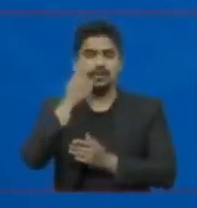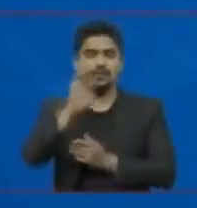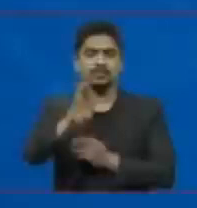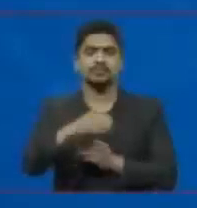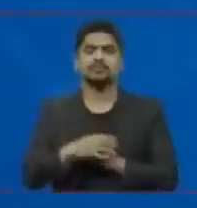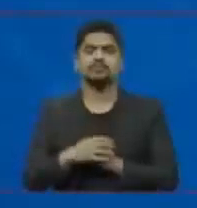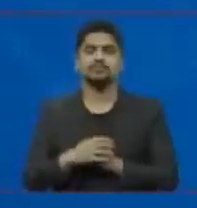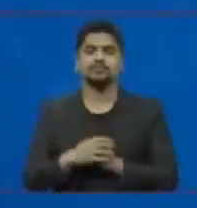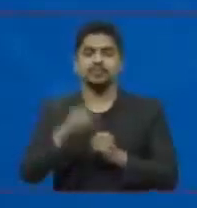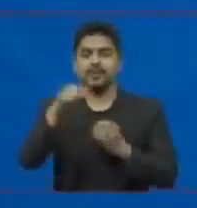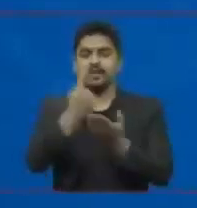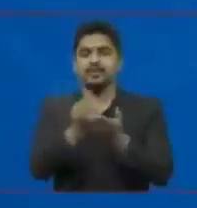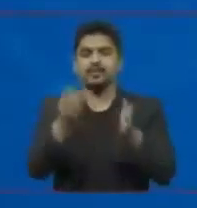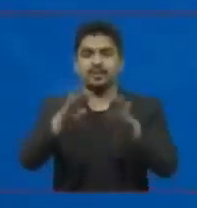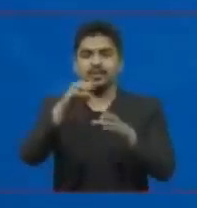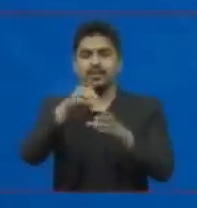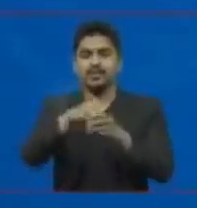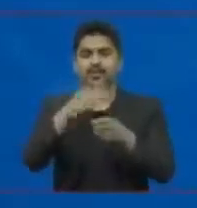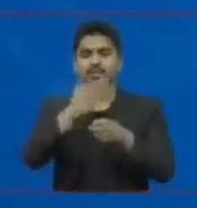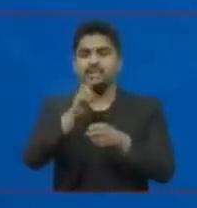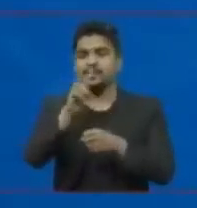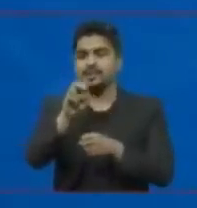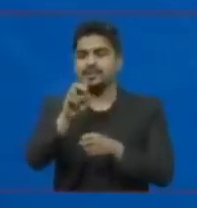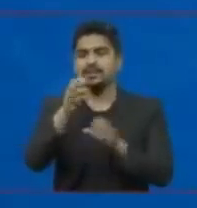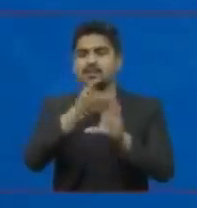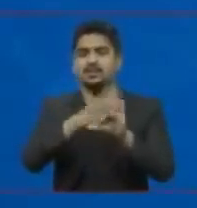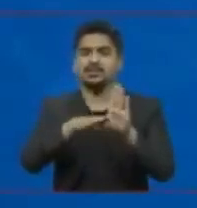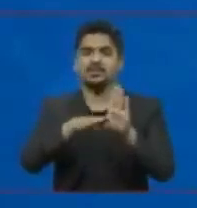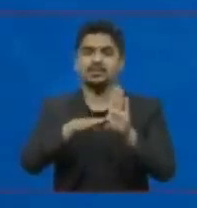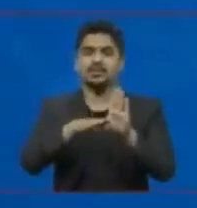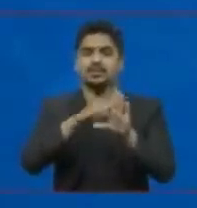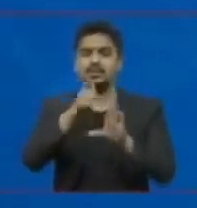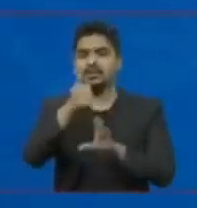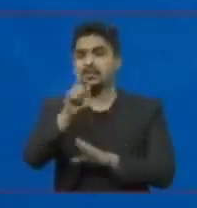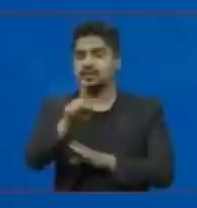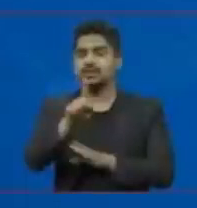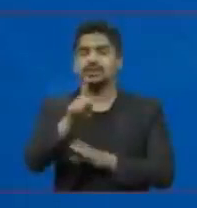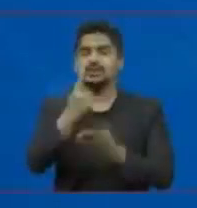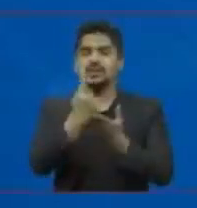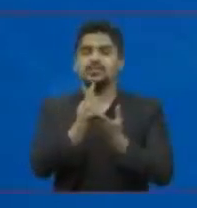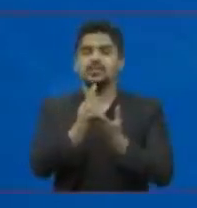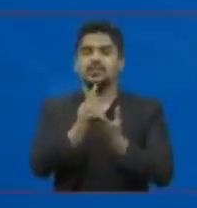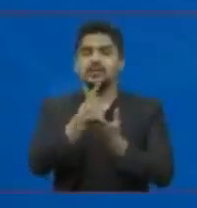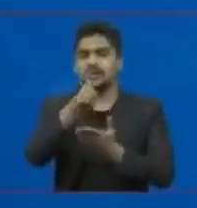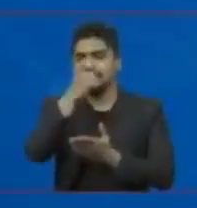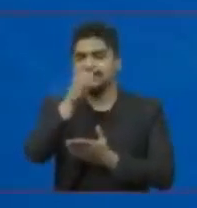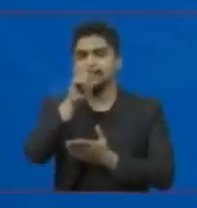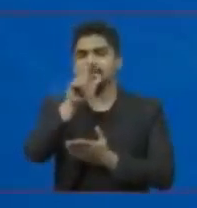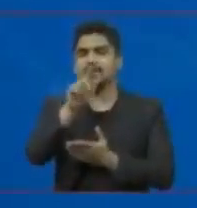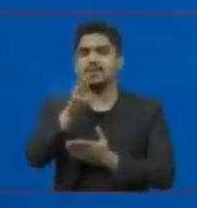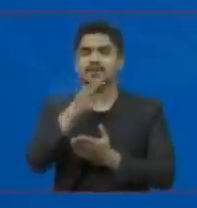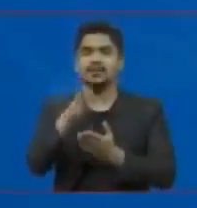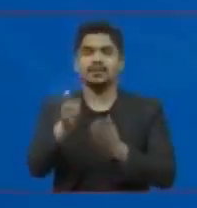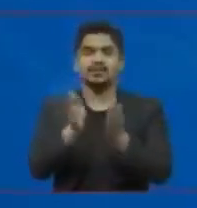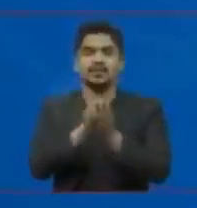गर्दै गण्डकी प्रदेशमा 4 दलले निवेदन दर्ता गराएका छन्। प्रदेशसभाका 25% सांसदले विशेष अधिवेशनको माग गर्न पाउने